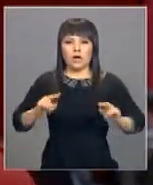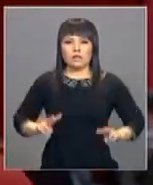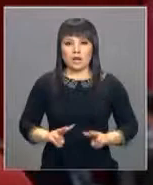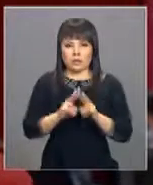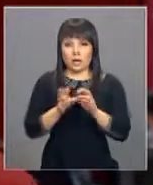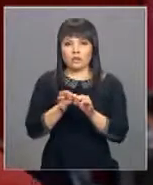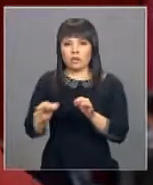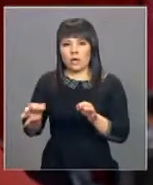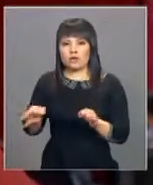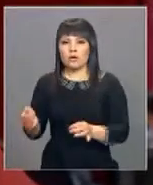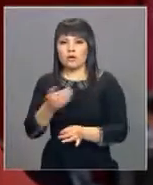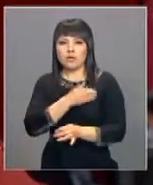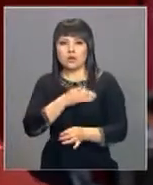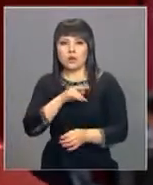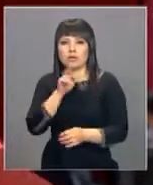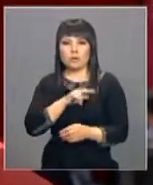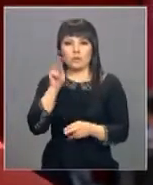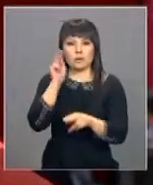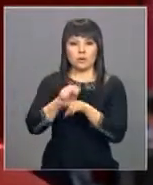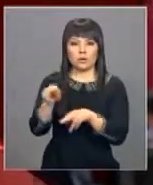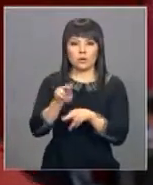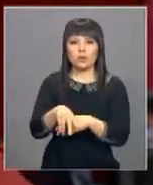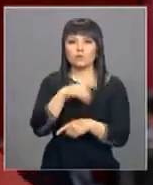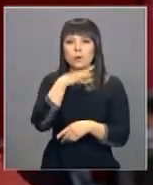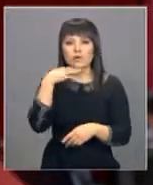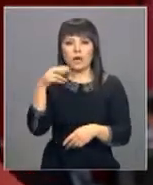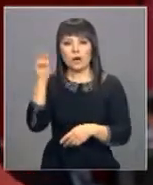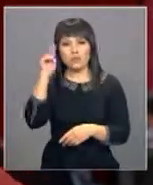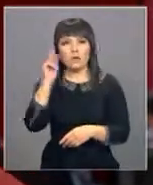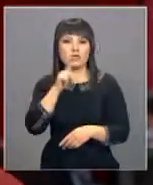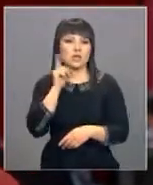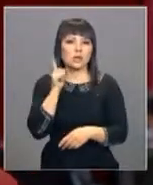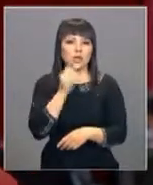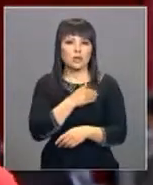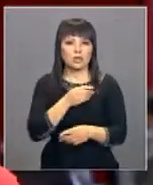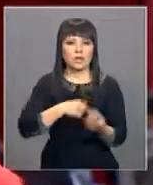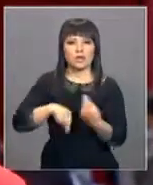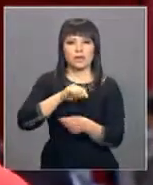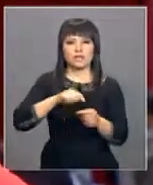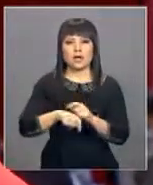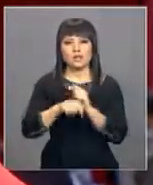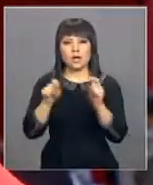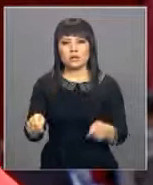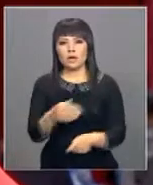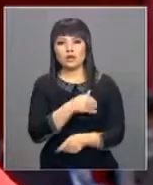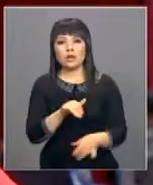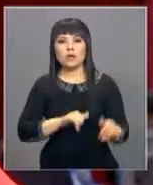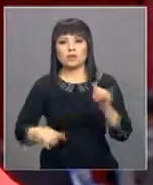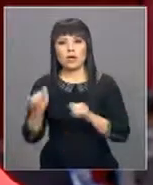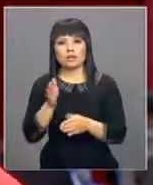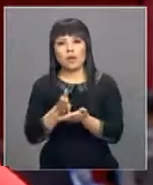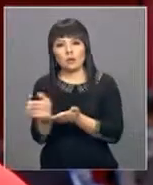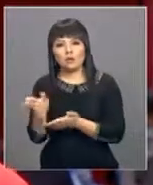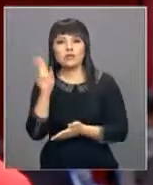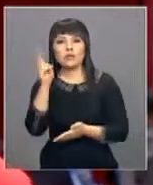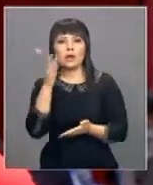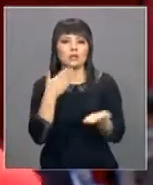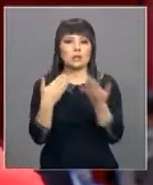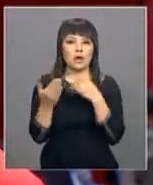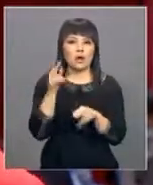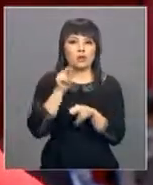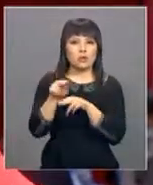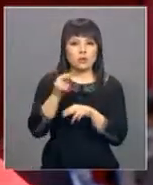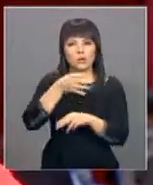деген тілегім бар. Өйткені өңірде де қаншама жастар бар, бизнес ашқысы келетін, бірақ қайда барып, кімнен тәлім